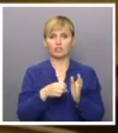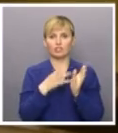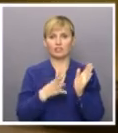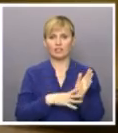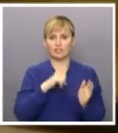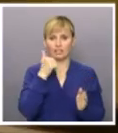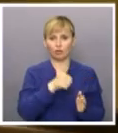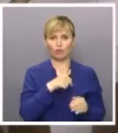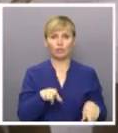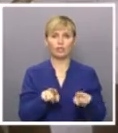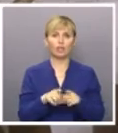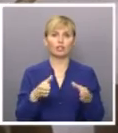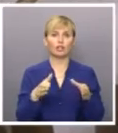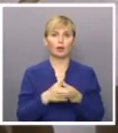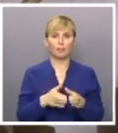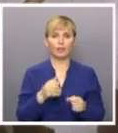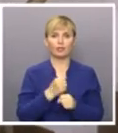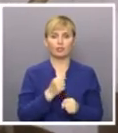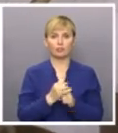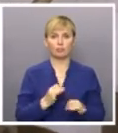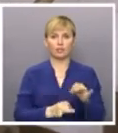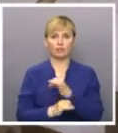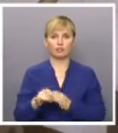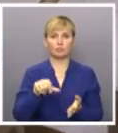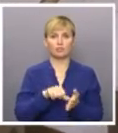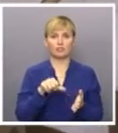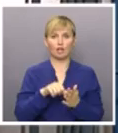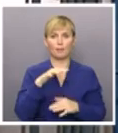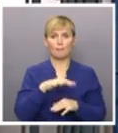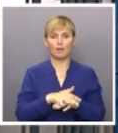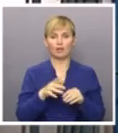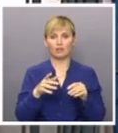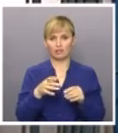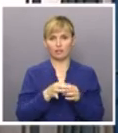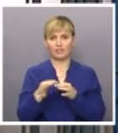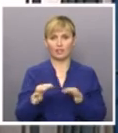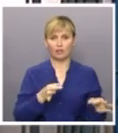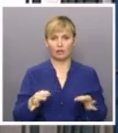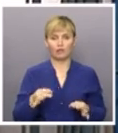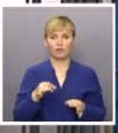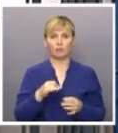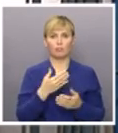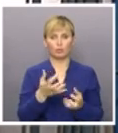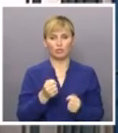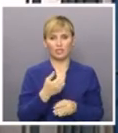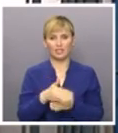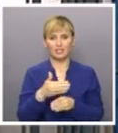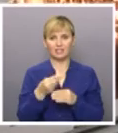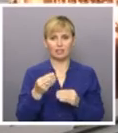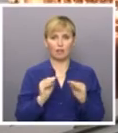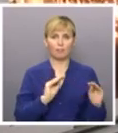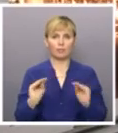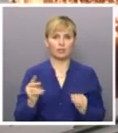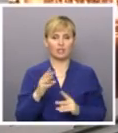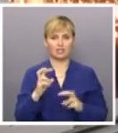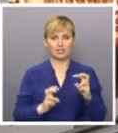2015-2019 годы. Также компания «Асылтус» ведет переговоры с представителями банка второго уровня по привлечению кредитных средств на покупку оборудования